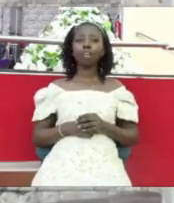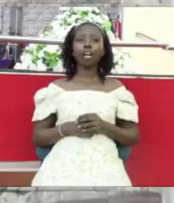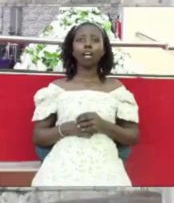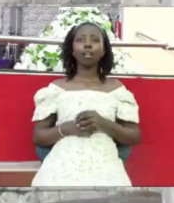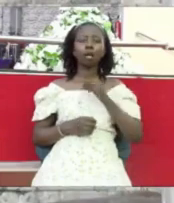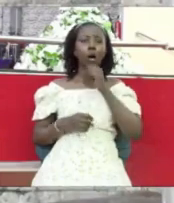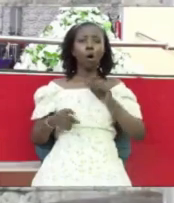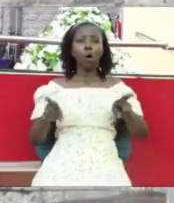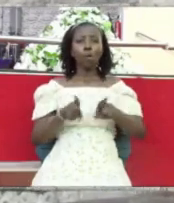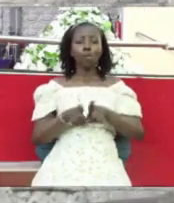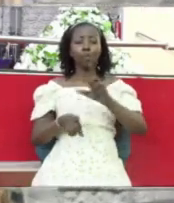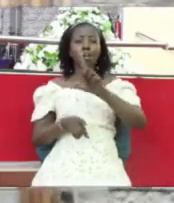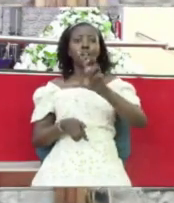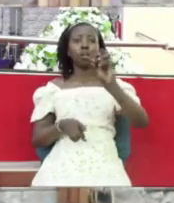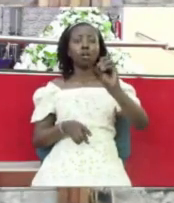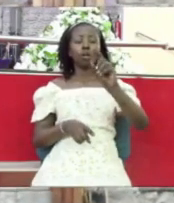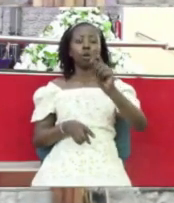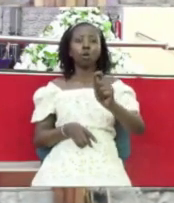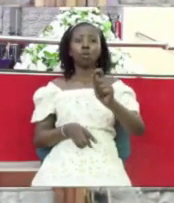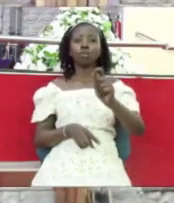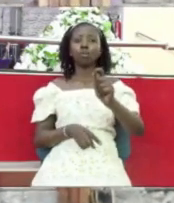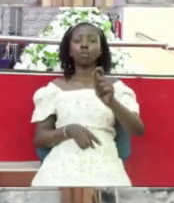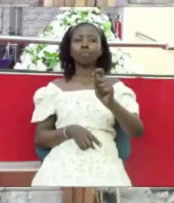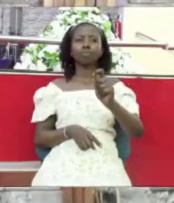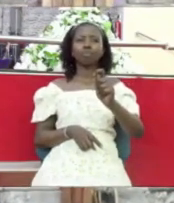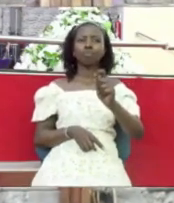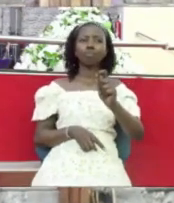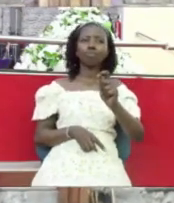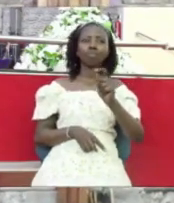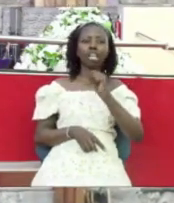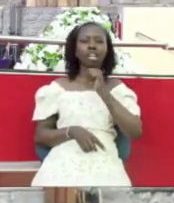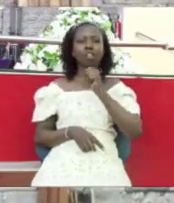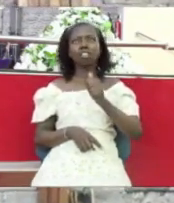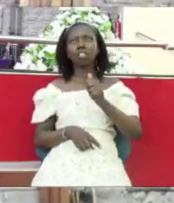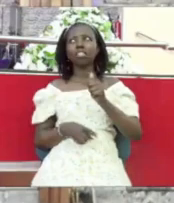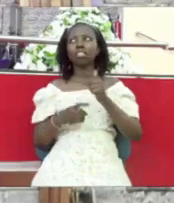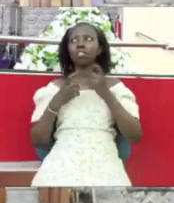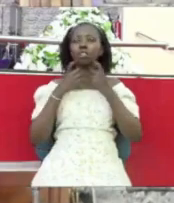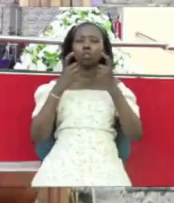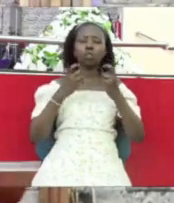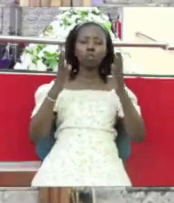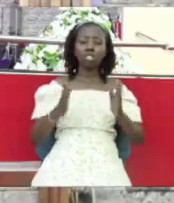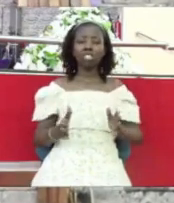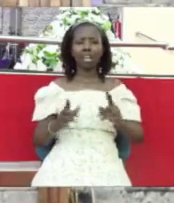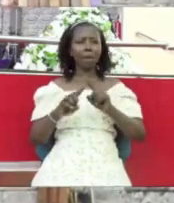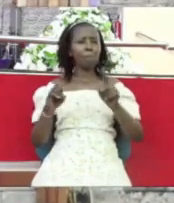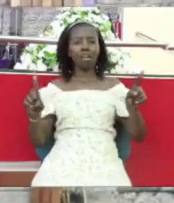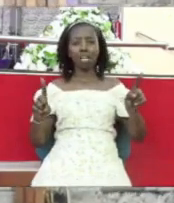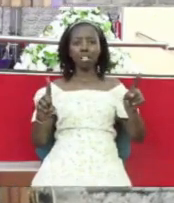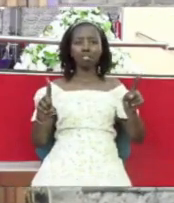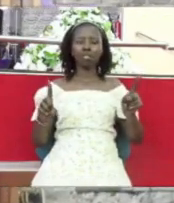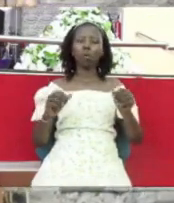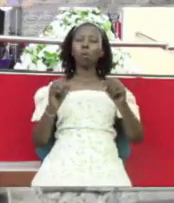Ni yule ndugu yetu Lot. He was not a sinner. hakuwa mwenye dhambi vile. But he was okay